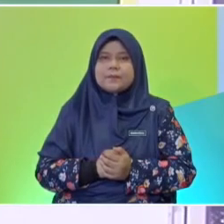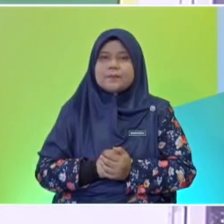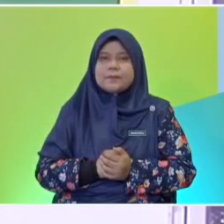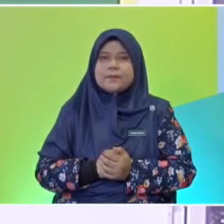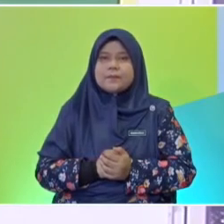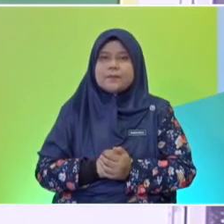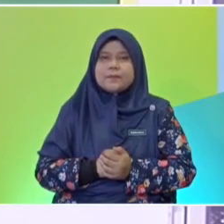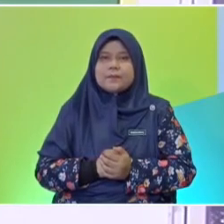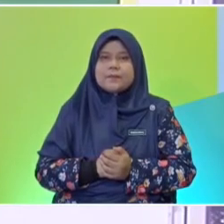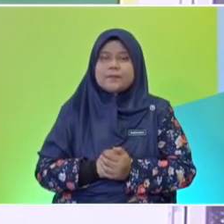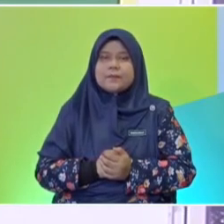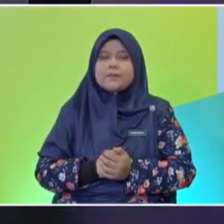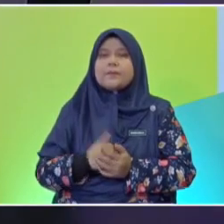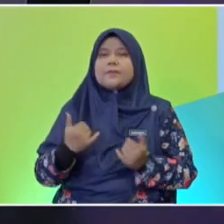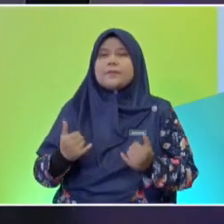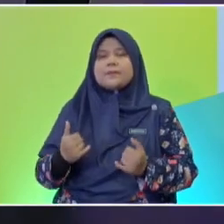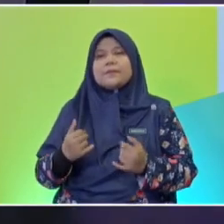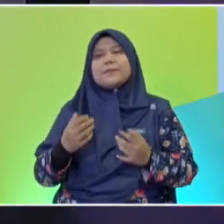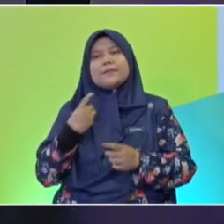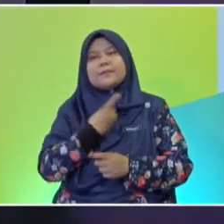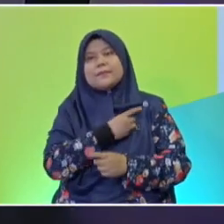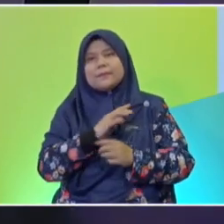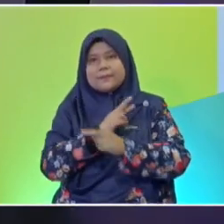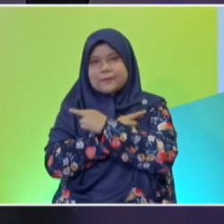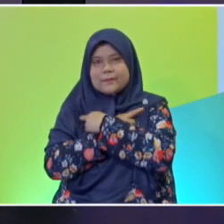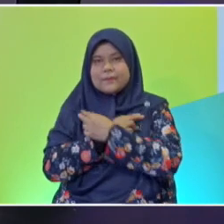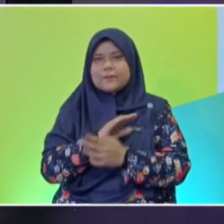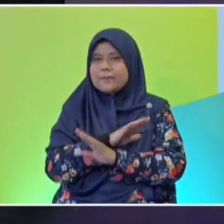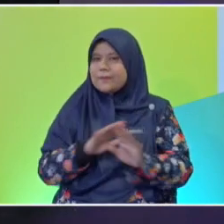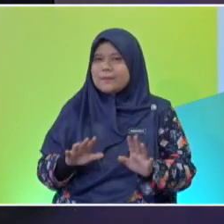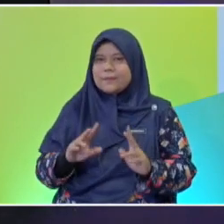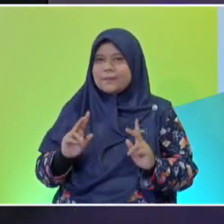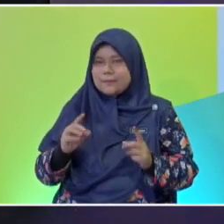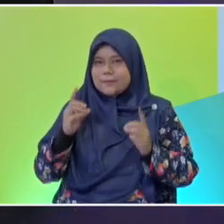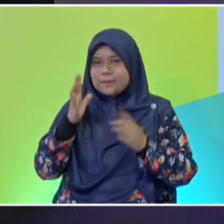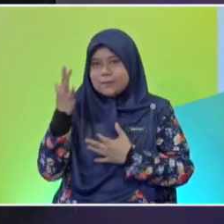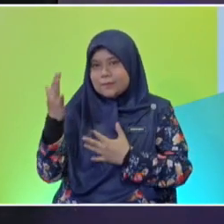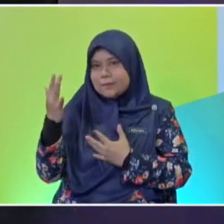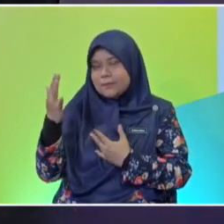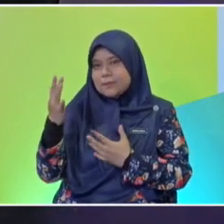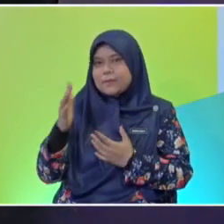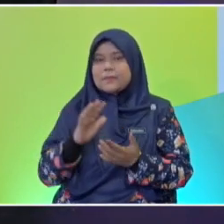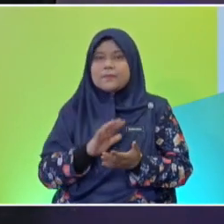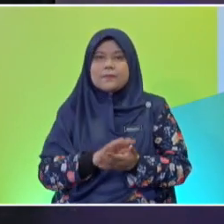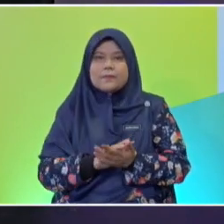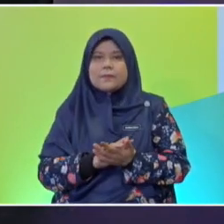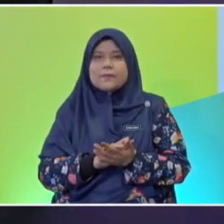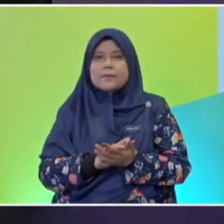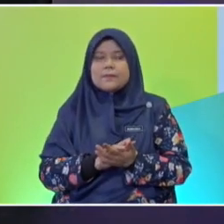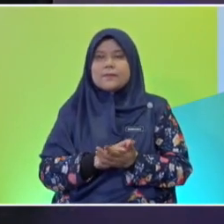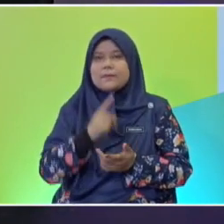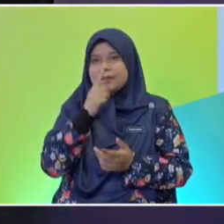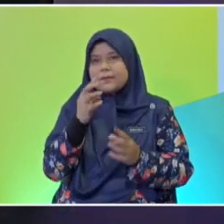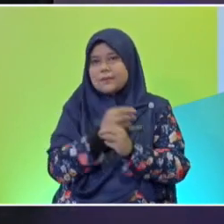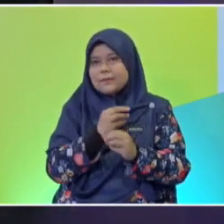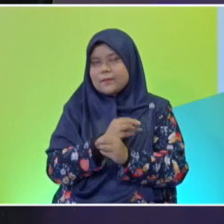apa boleh di rumah jangan kemana-mana kembali lagi ke slot mendengar mendengar renda untuk Meta